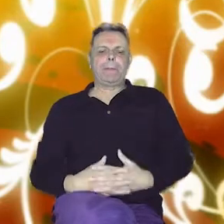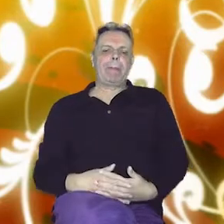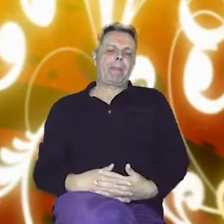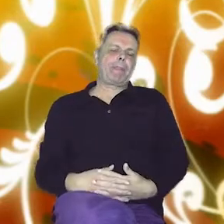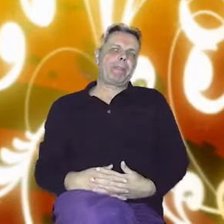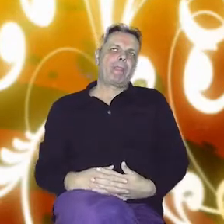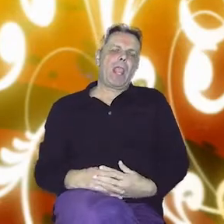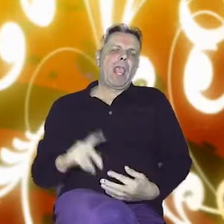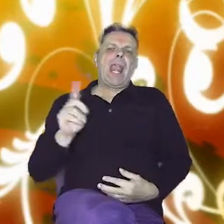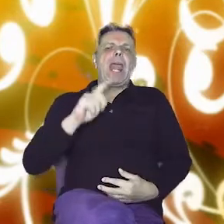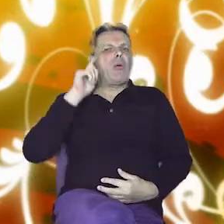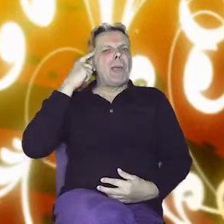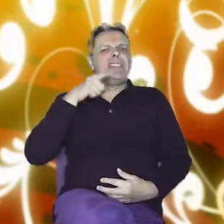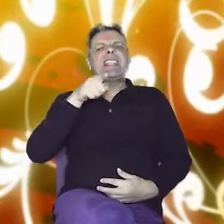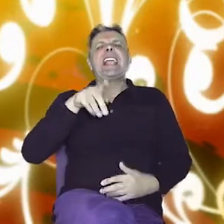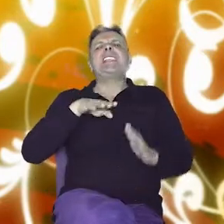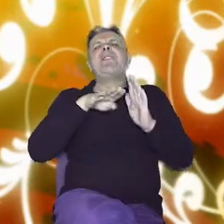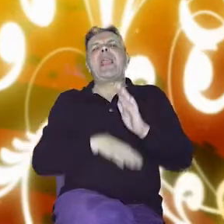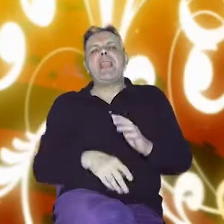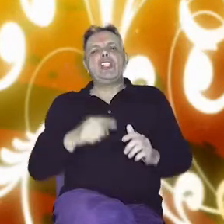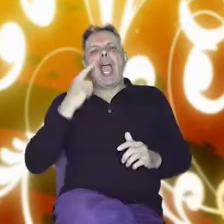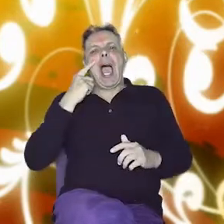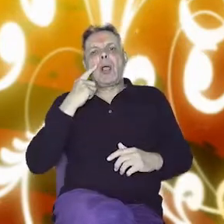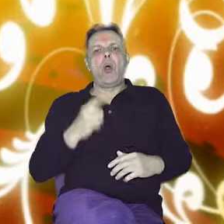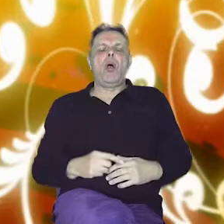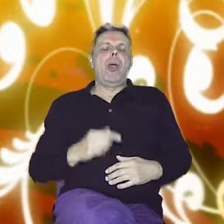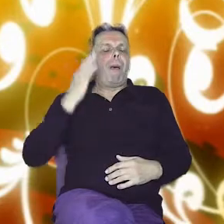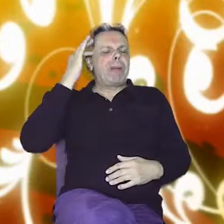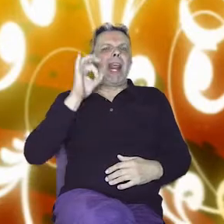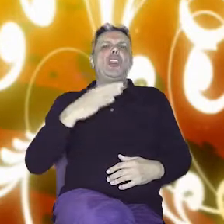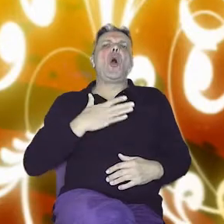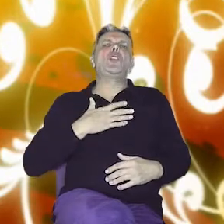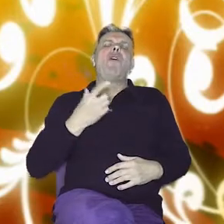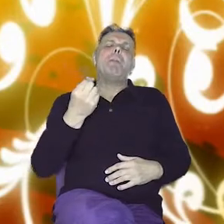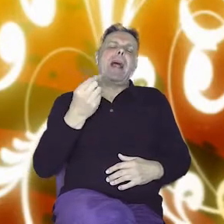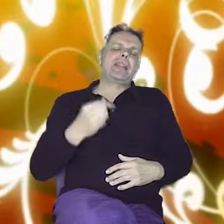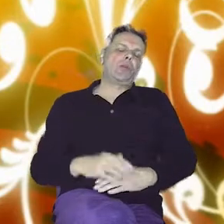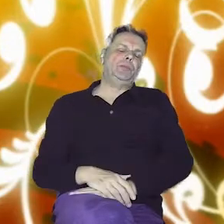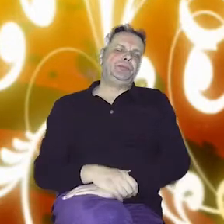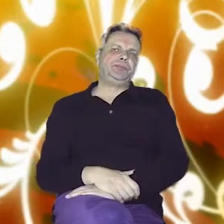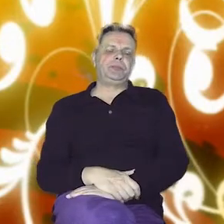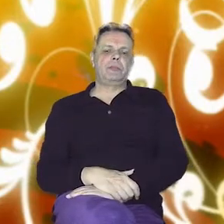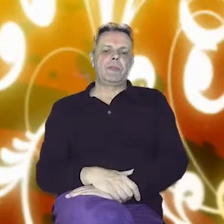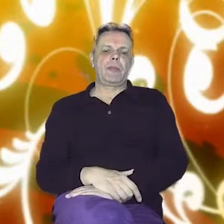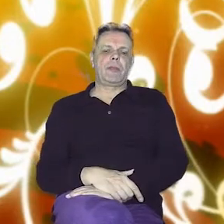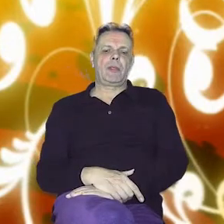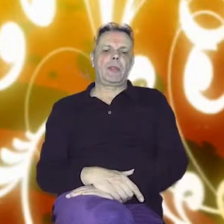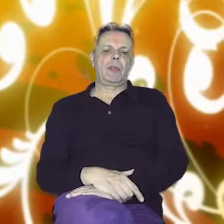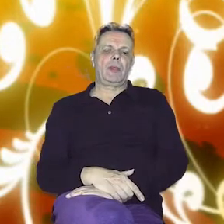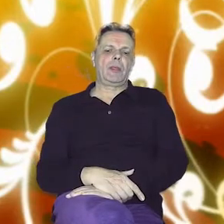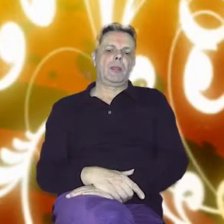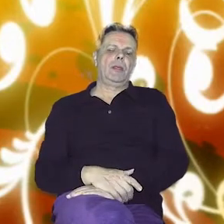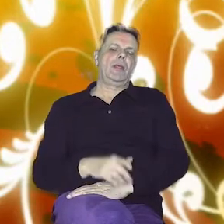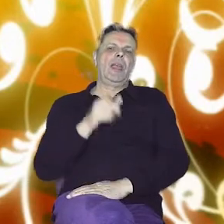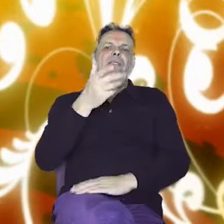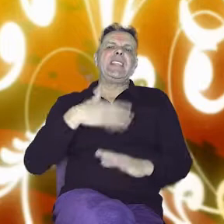Nemojte misliti da ste vi u nižem položaju ako brinete o svom partneru, o svom djetetu. Vi ste apsolutno